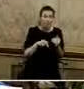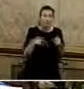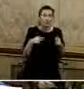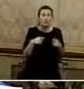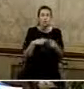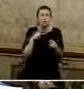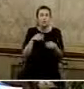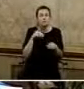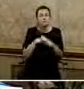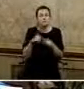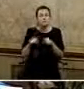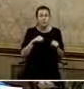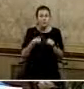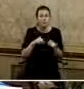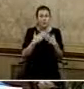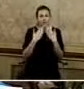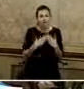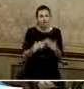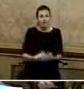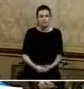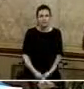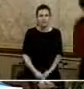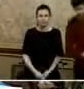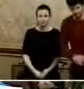takvom stambenom politikom. Hvala.